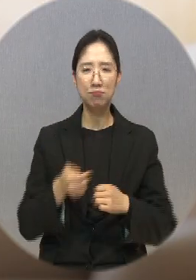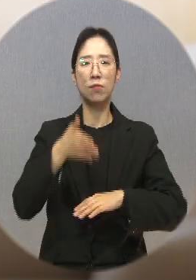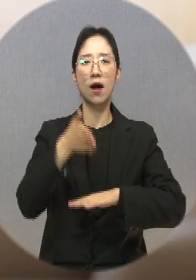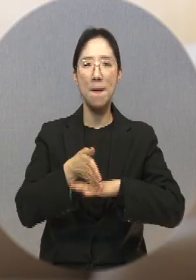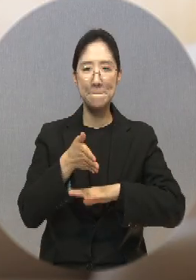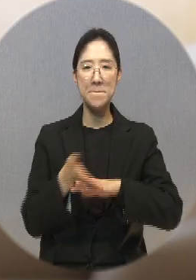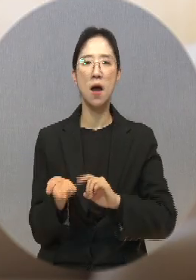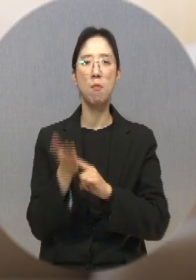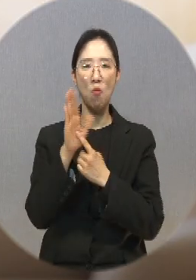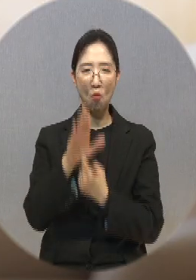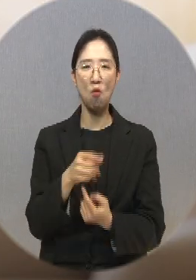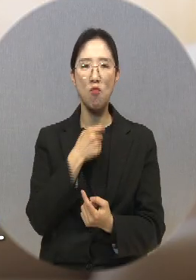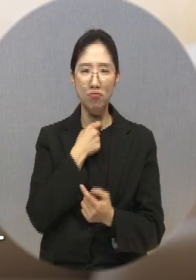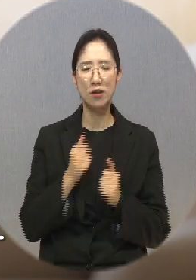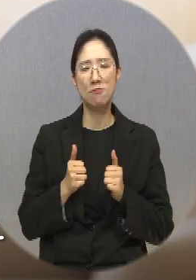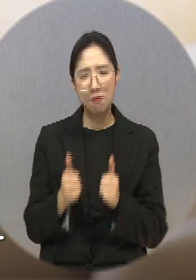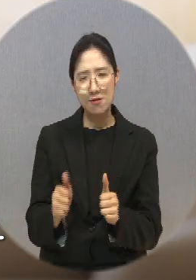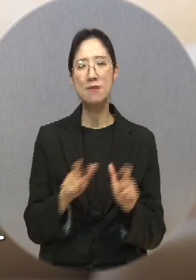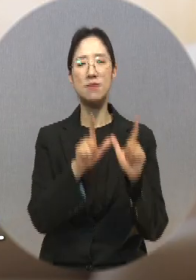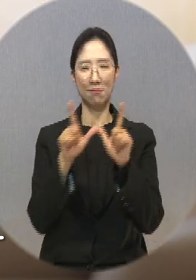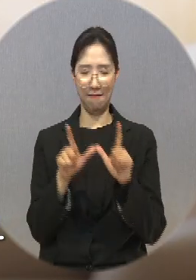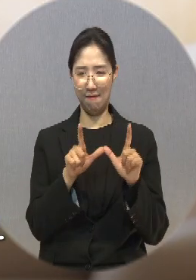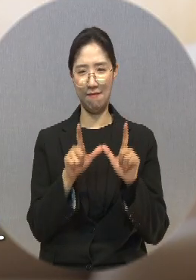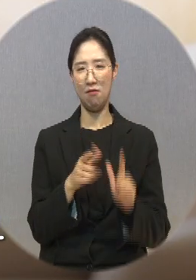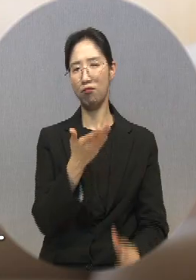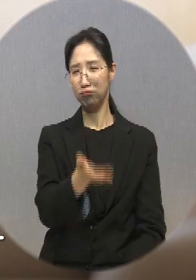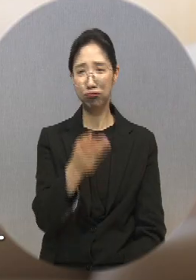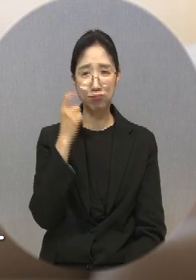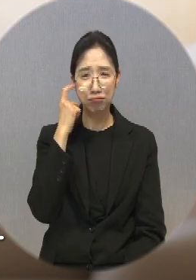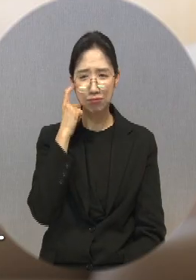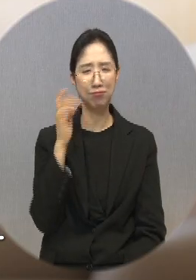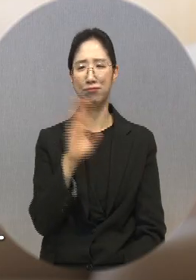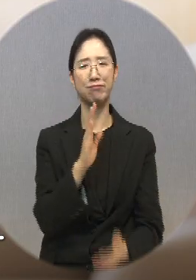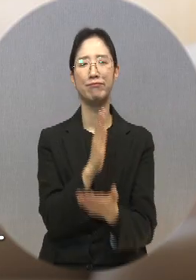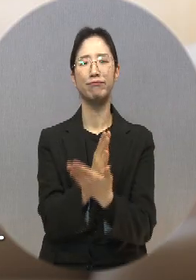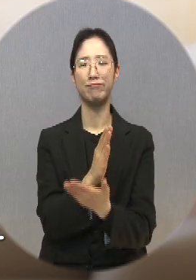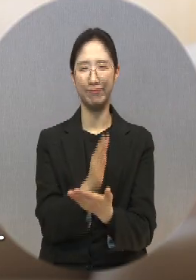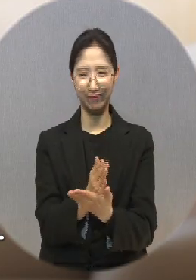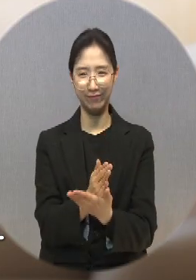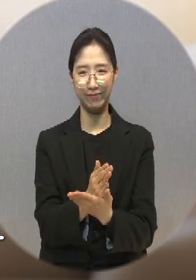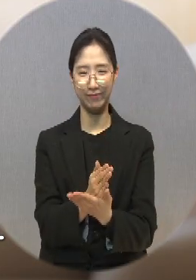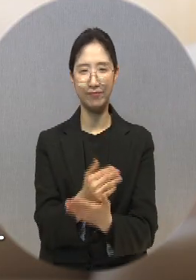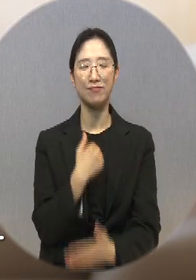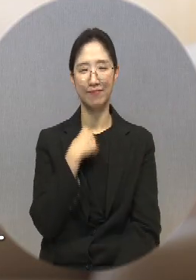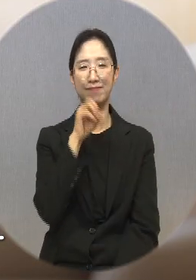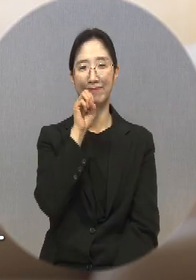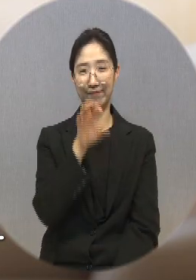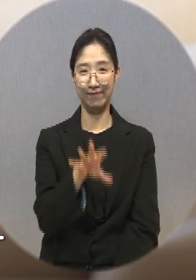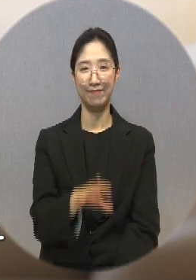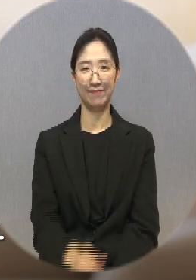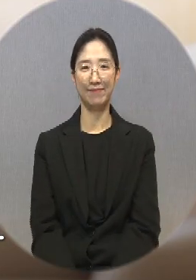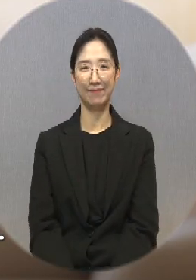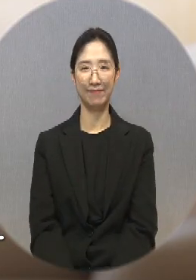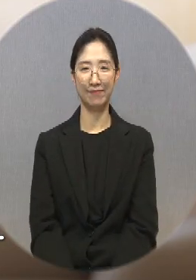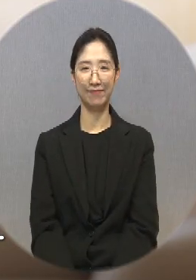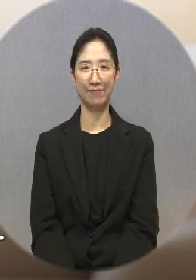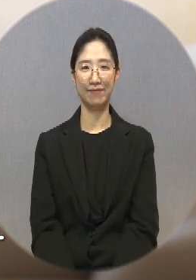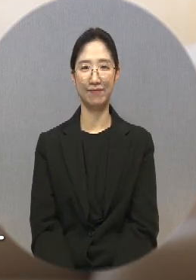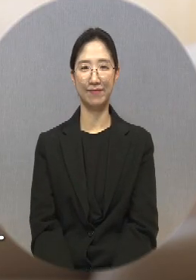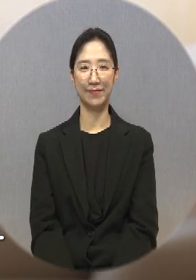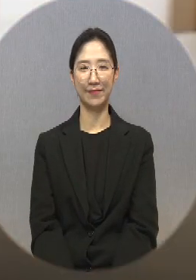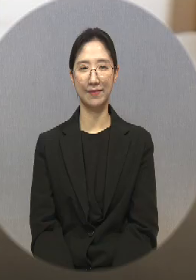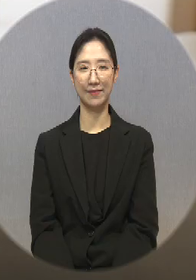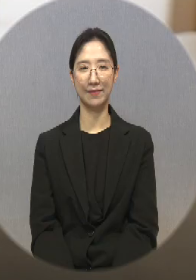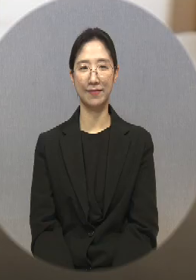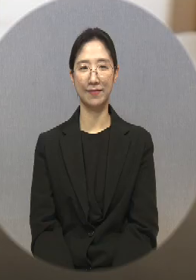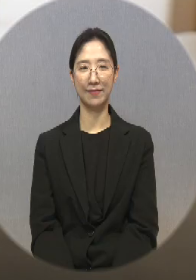감사함을 표현하려고 열심히 살고 있으니까 그런 생각은 안 해도 된다 라고 이야기를